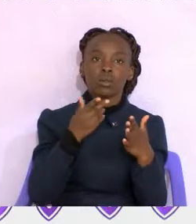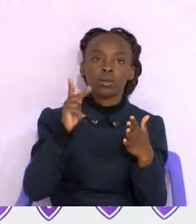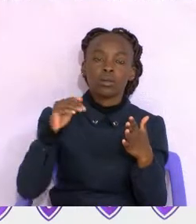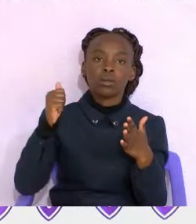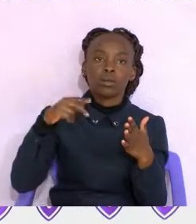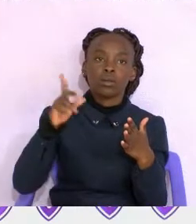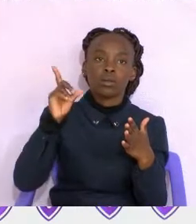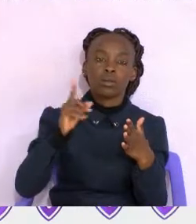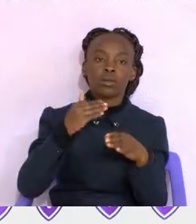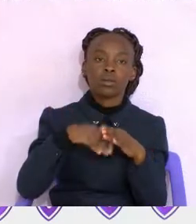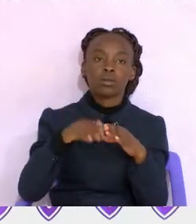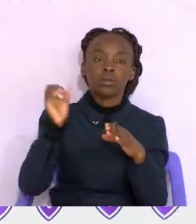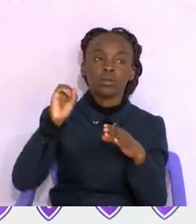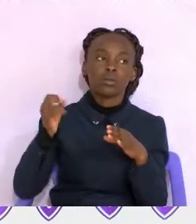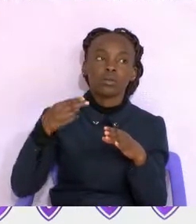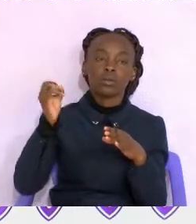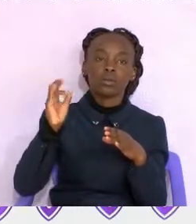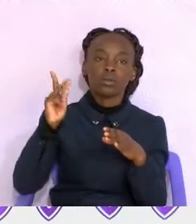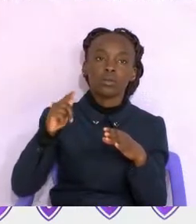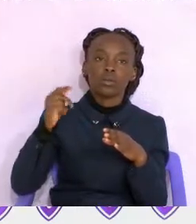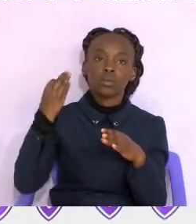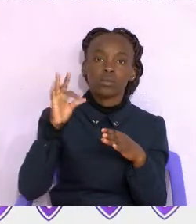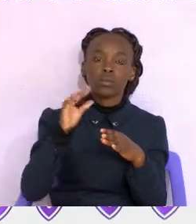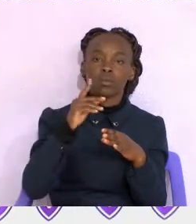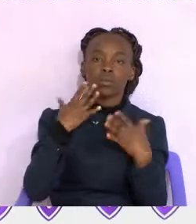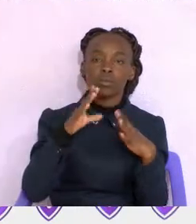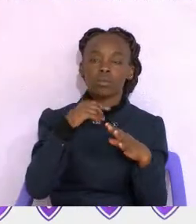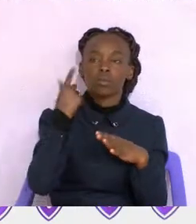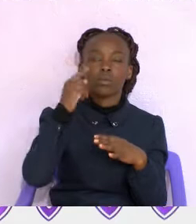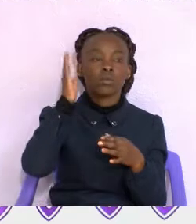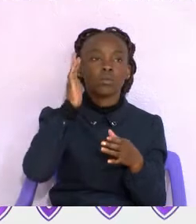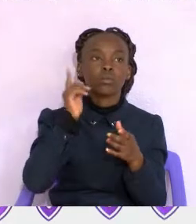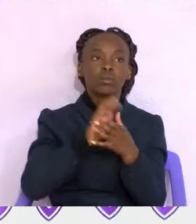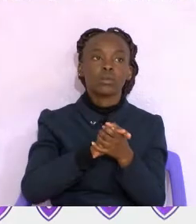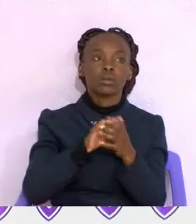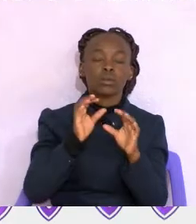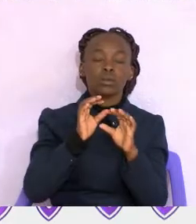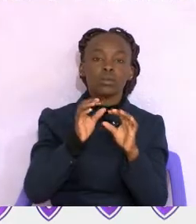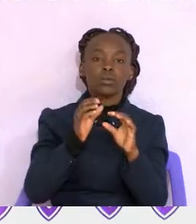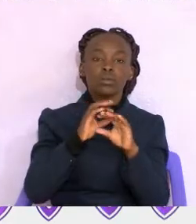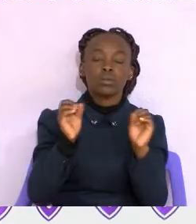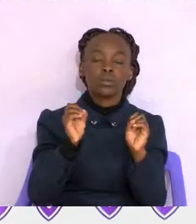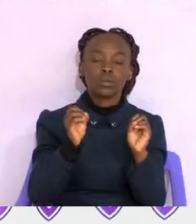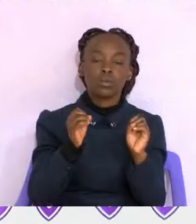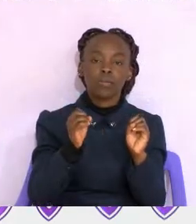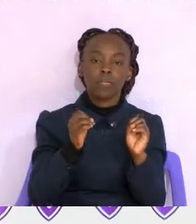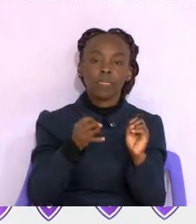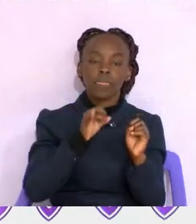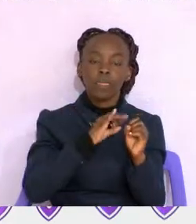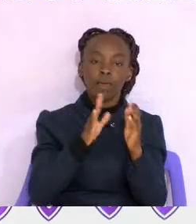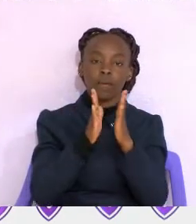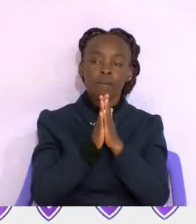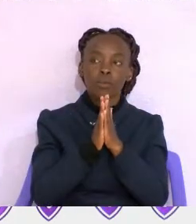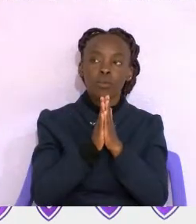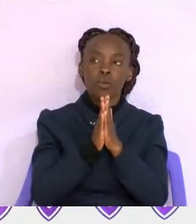watu wale hawakukuamini. Lakini walifika Bwana kuwaelewa kwamba wewe ni Mungu. Ninawaombea. Nawaombea